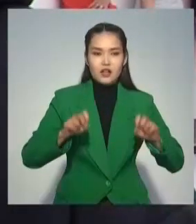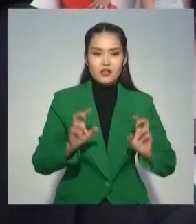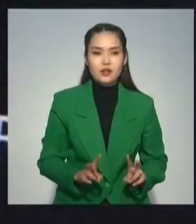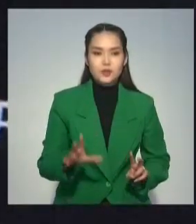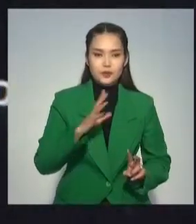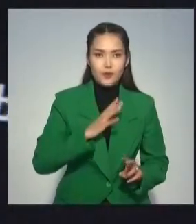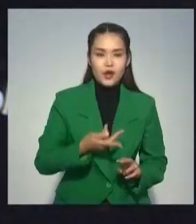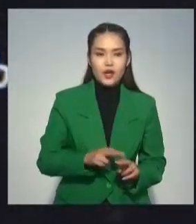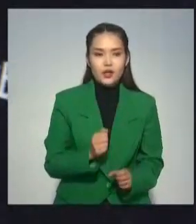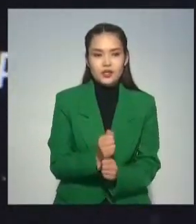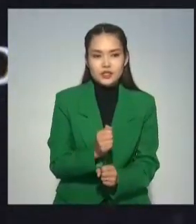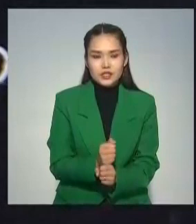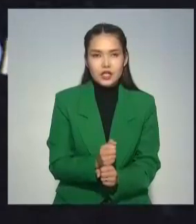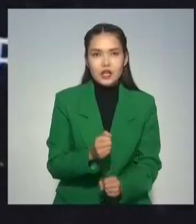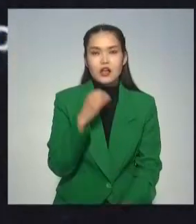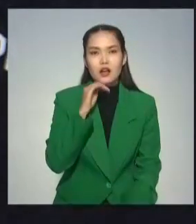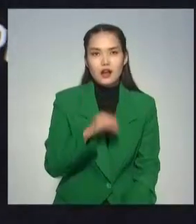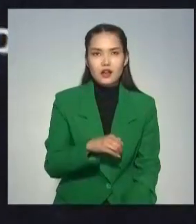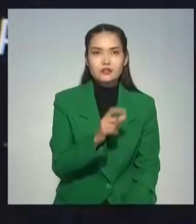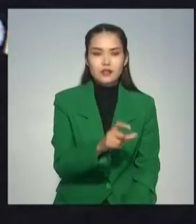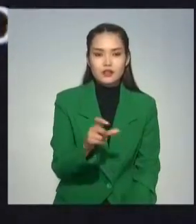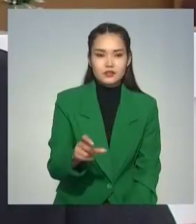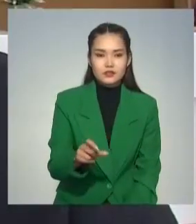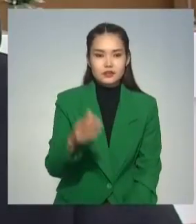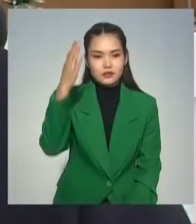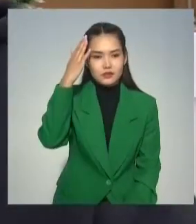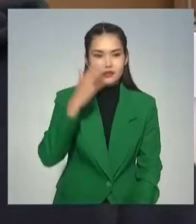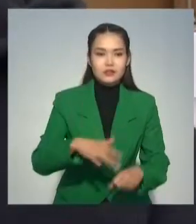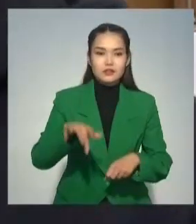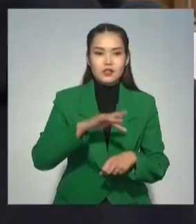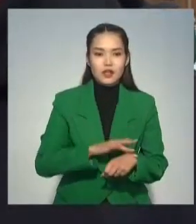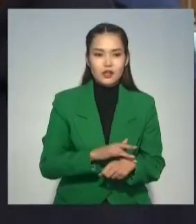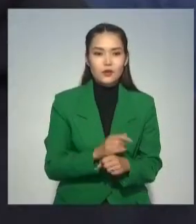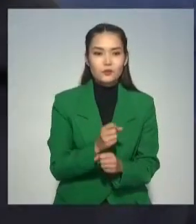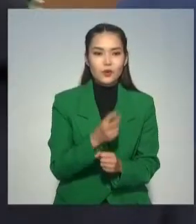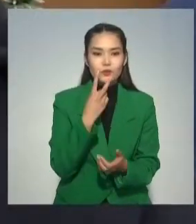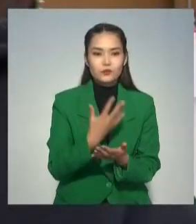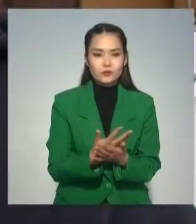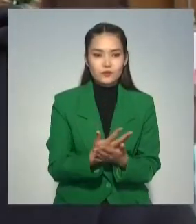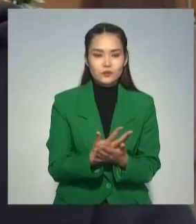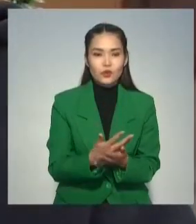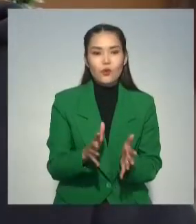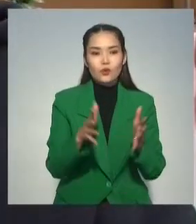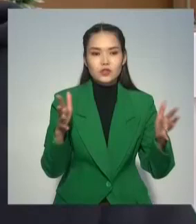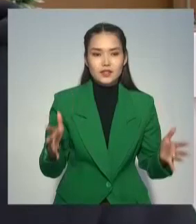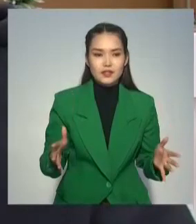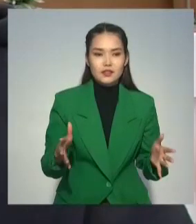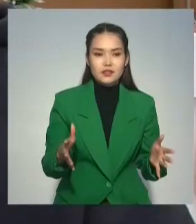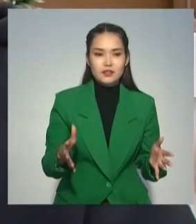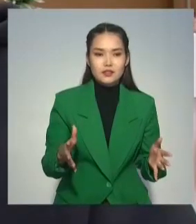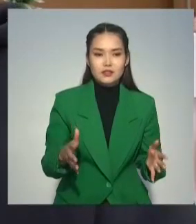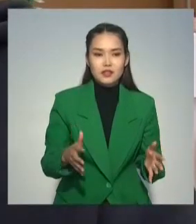мақсаты да осы жаңа тұлғалар шығару әртүрлі салада бұйырса ұйымдастырылып, осындай үлкен